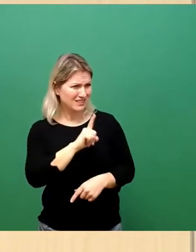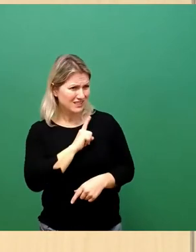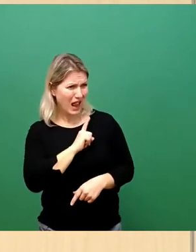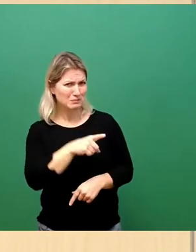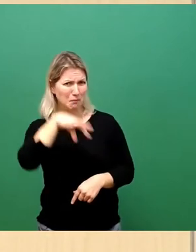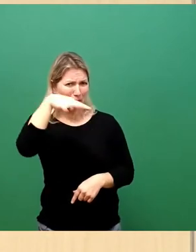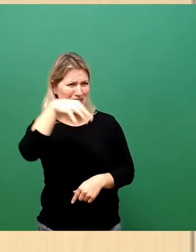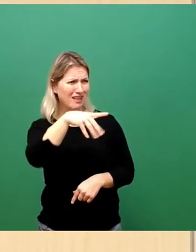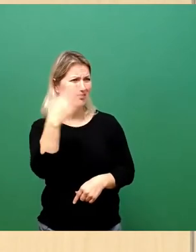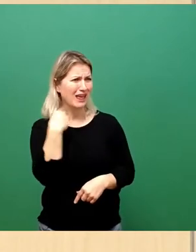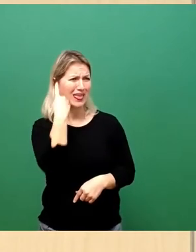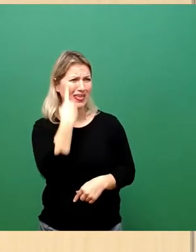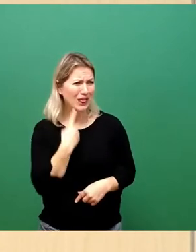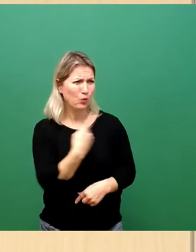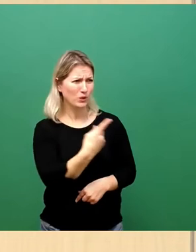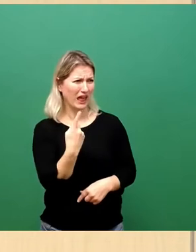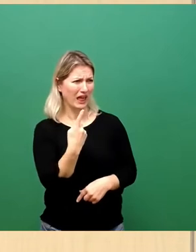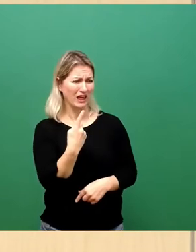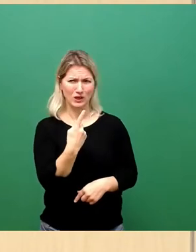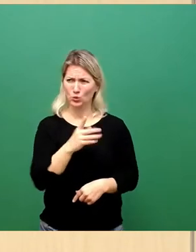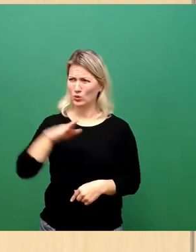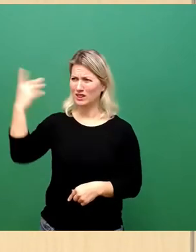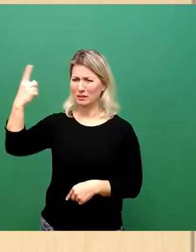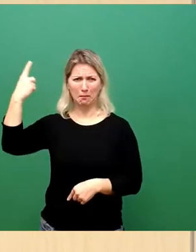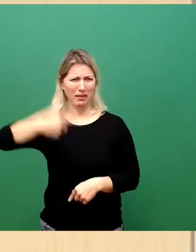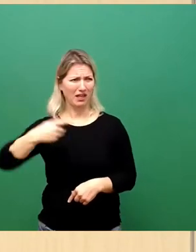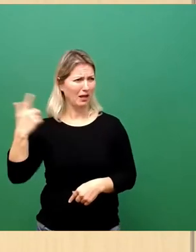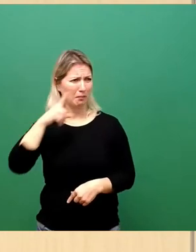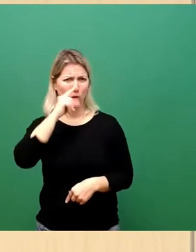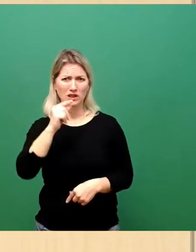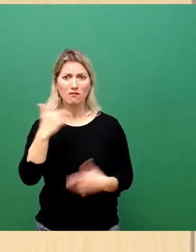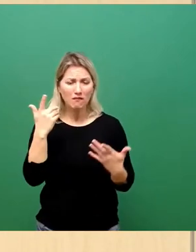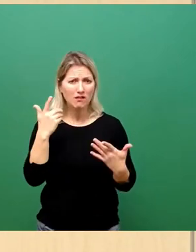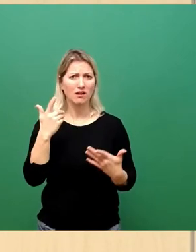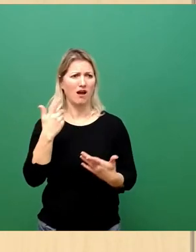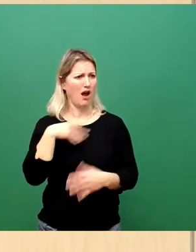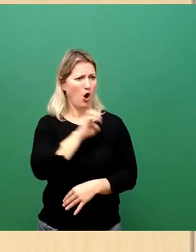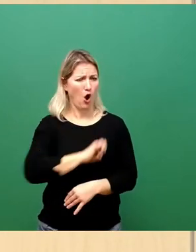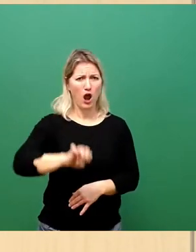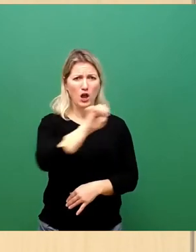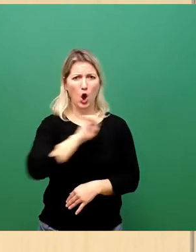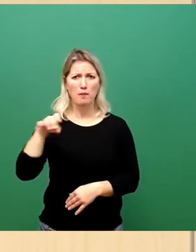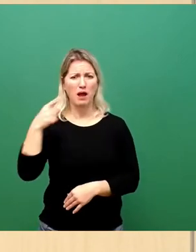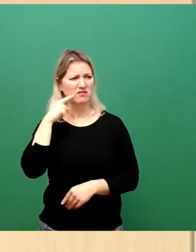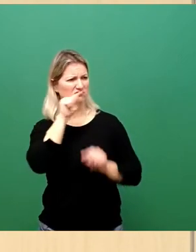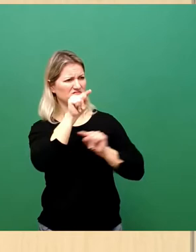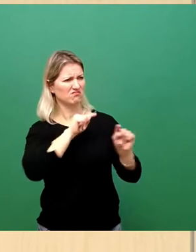ein Despot Putin, der in ganz Europa Rechtsnationale und Rechtsextreme, wie in Deutschland die